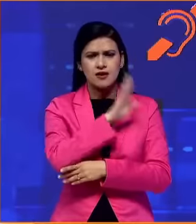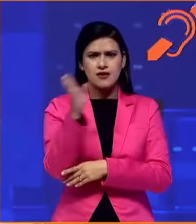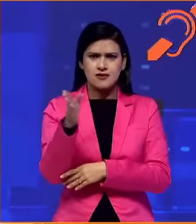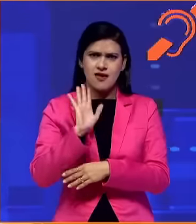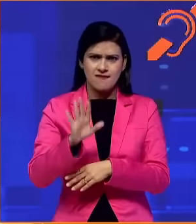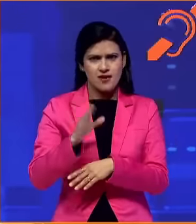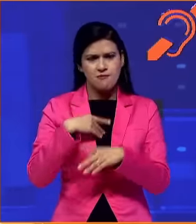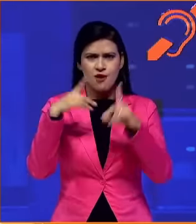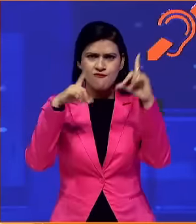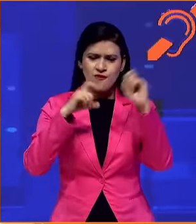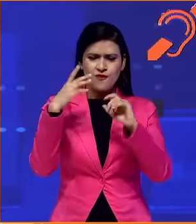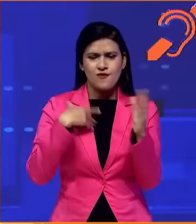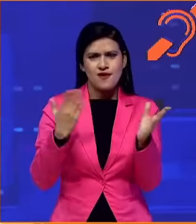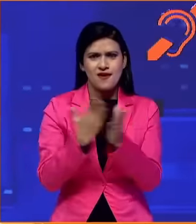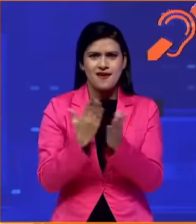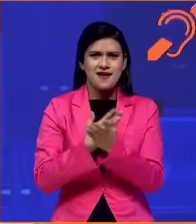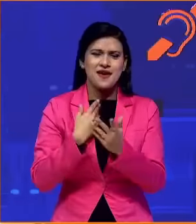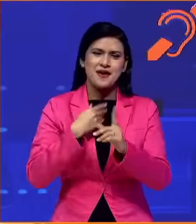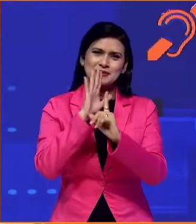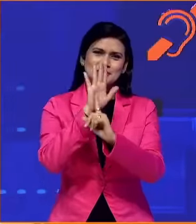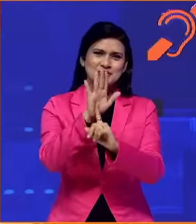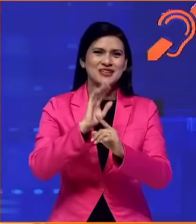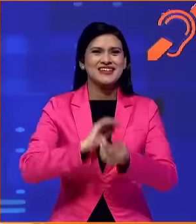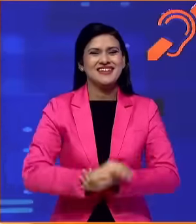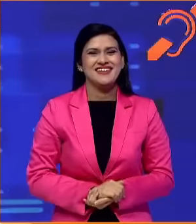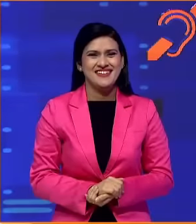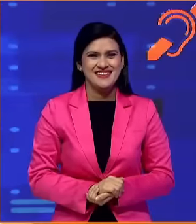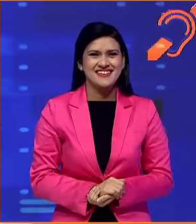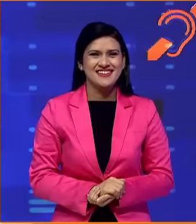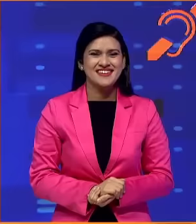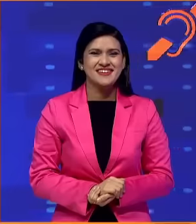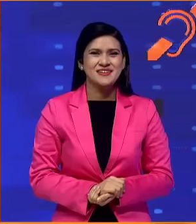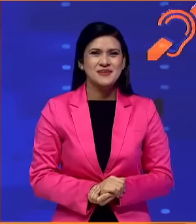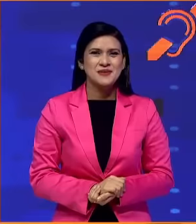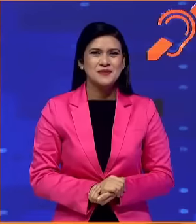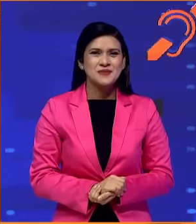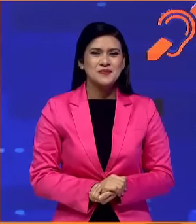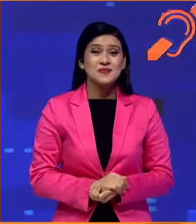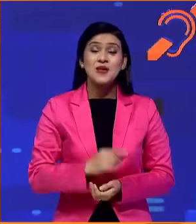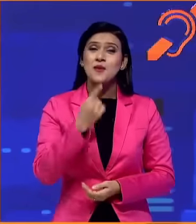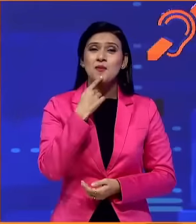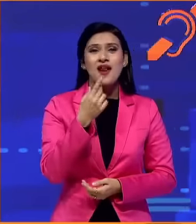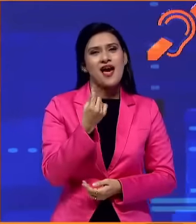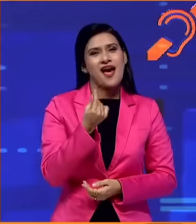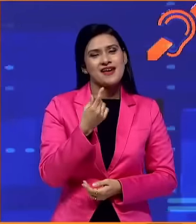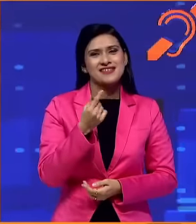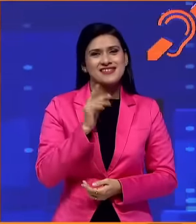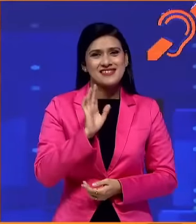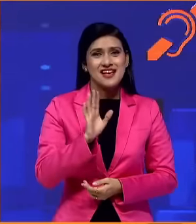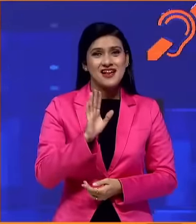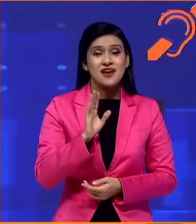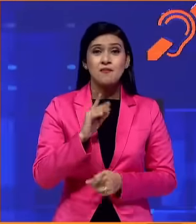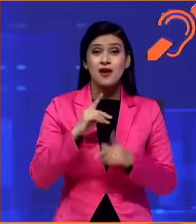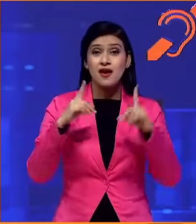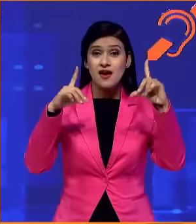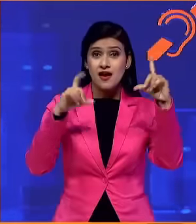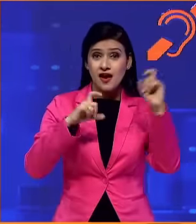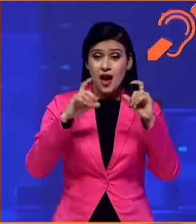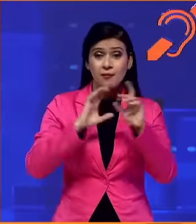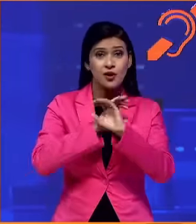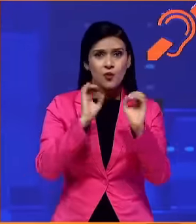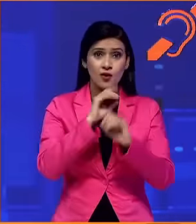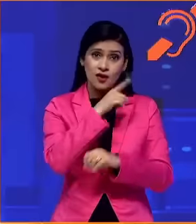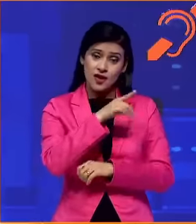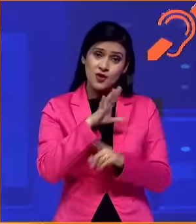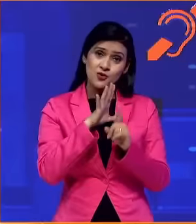हूँ। लेकिनयहकहनाबहुतआसानहैकिवह बिनादिखाएनहींजाता।उन्होंने